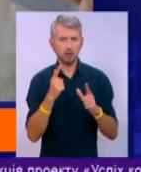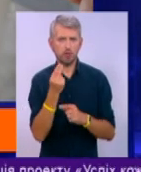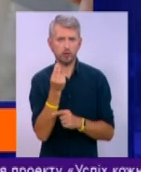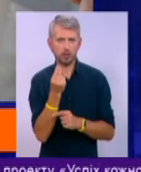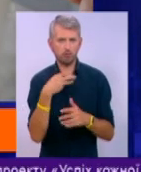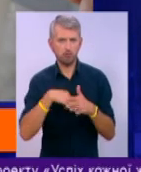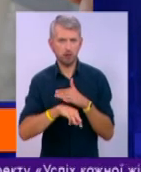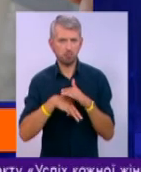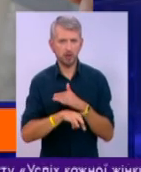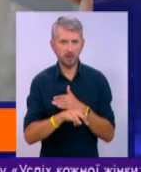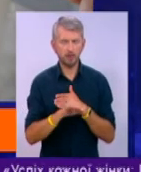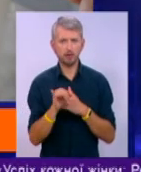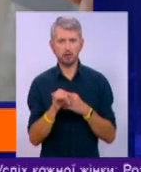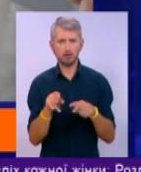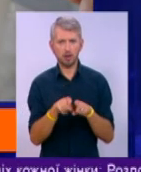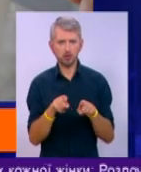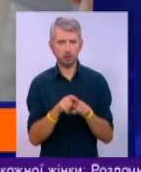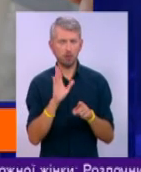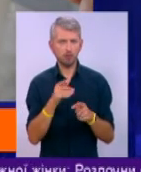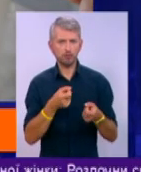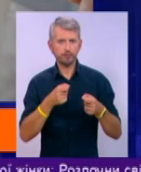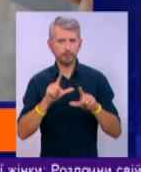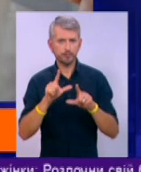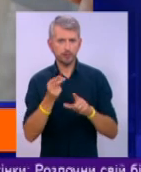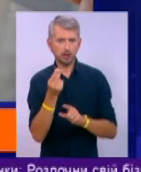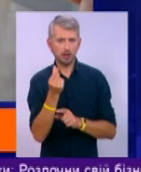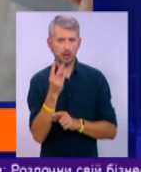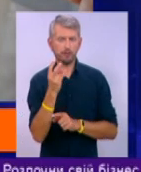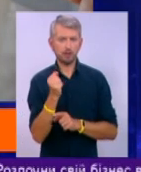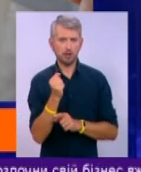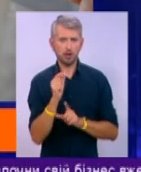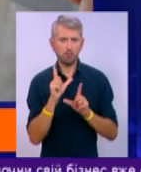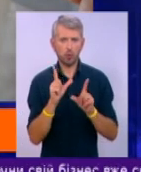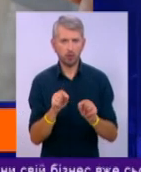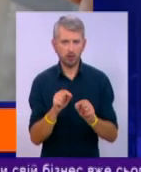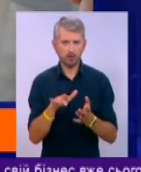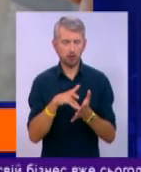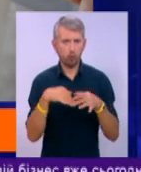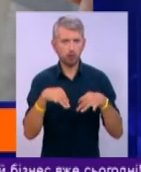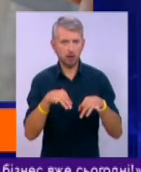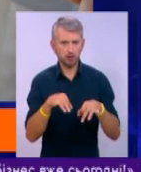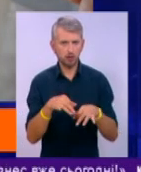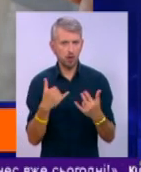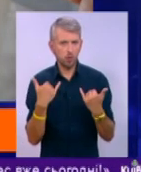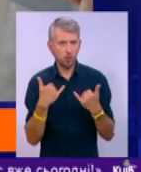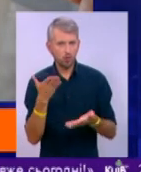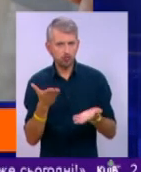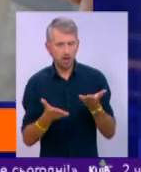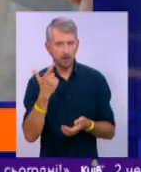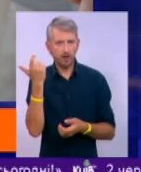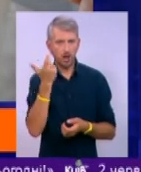в метрополитене и так же само будут подниматься тарифы на проезд в городском транспорте? Неужели в